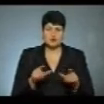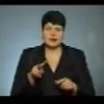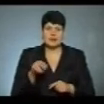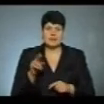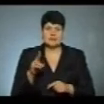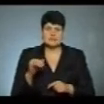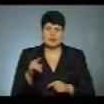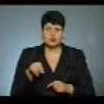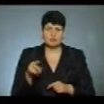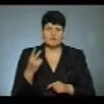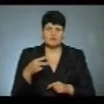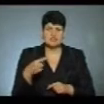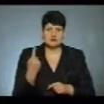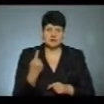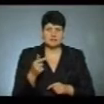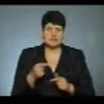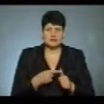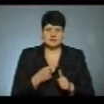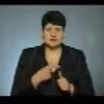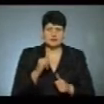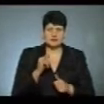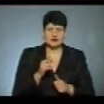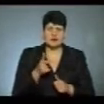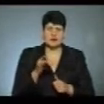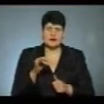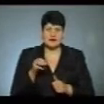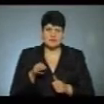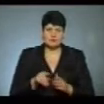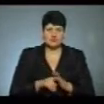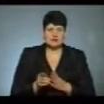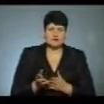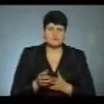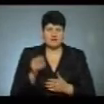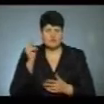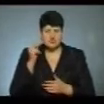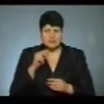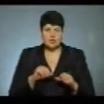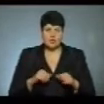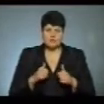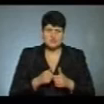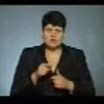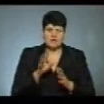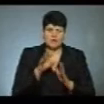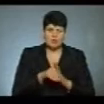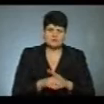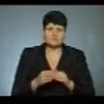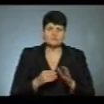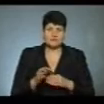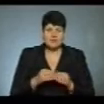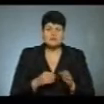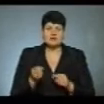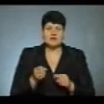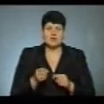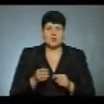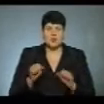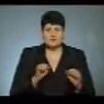номер 21 імені Ігоря Герети розпочала вивчати комісія. До неї входять фахівці міського управління освіти і науки. Про